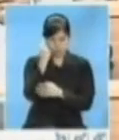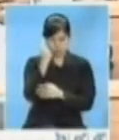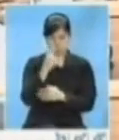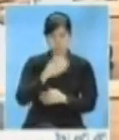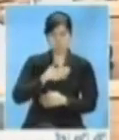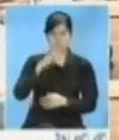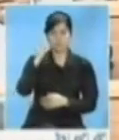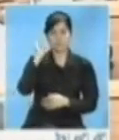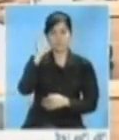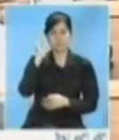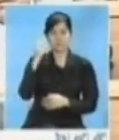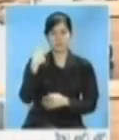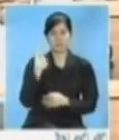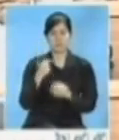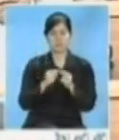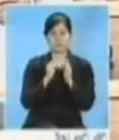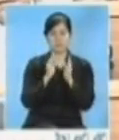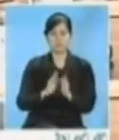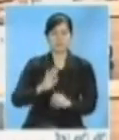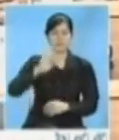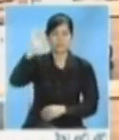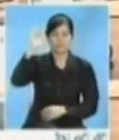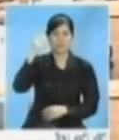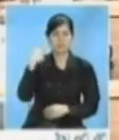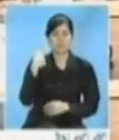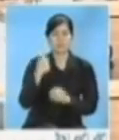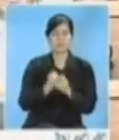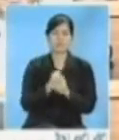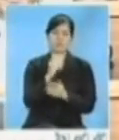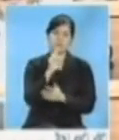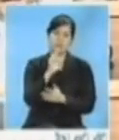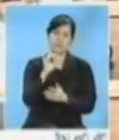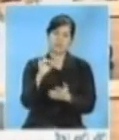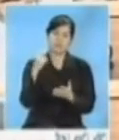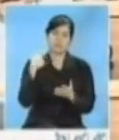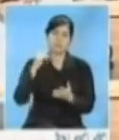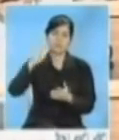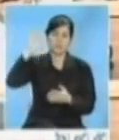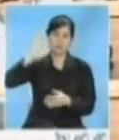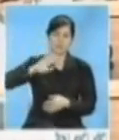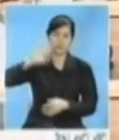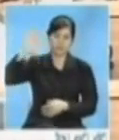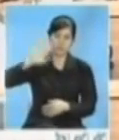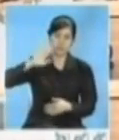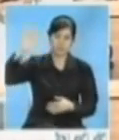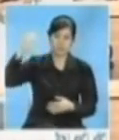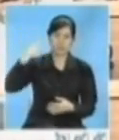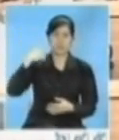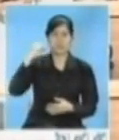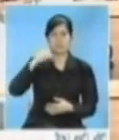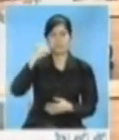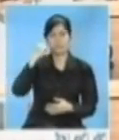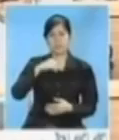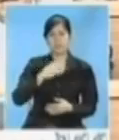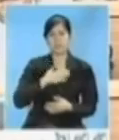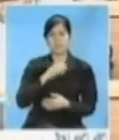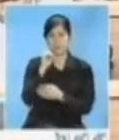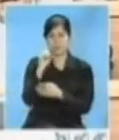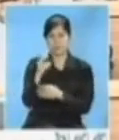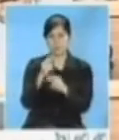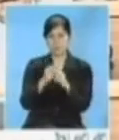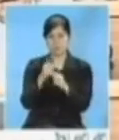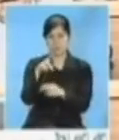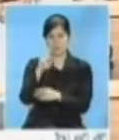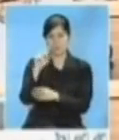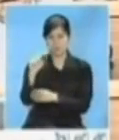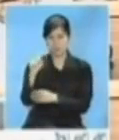ายนี่เพื่อนประท้วงนั้น7ครั้ง8ครั้งมันทำให้เสียเวลาตรงนั้นมากกว่าเราอยากจะบอกเพื่อนท่านจ่าประสิทธิ์นะฮะไปดู